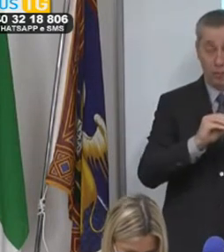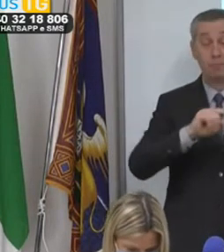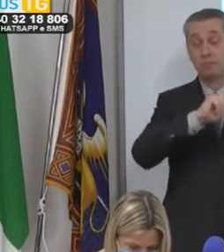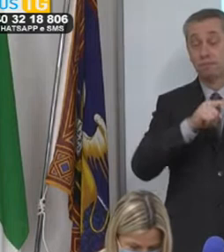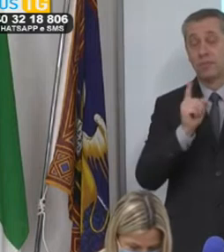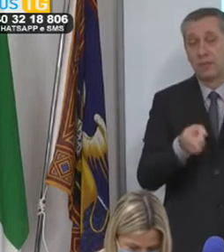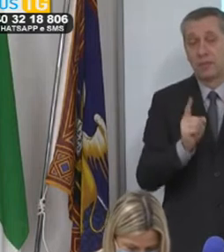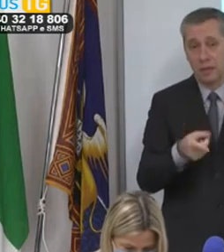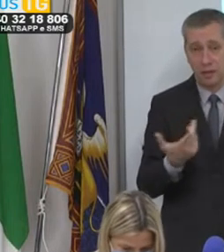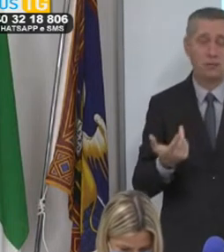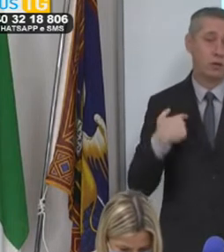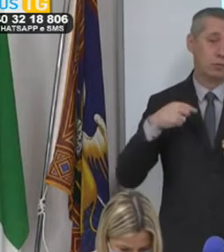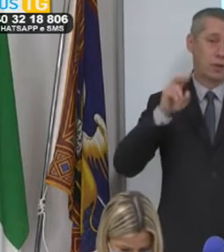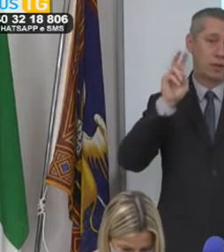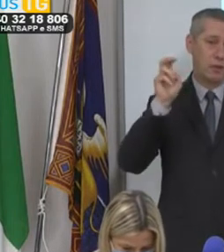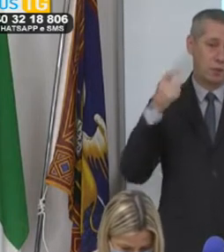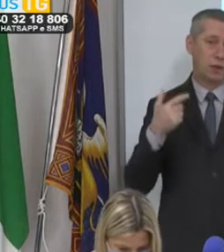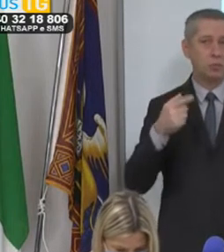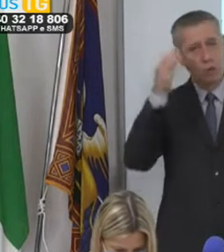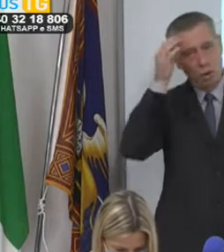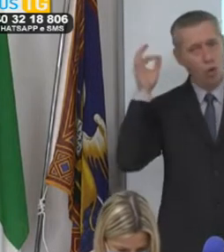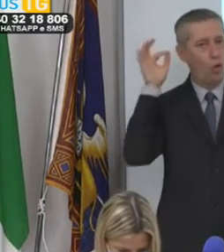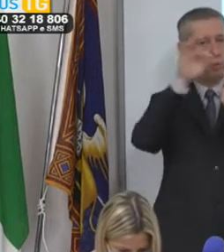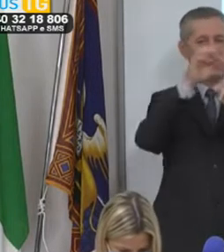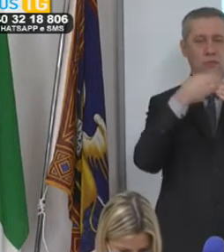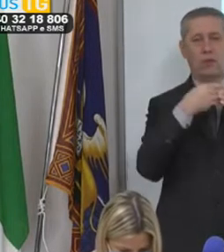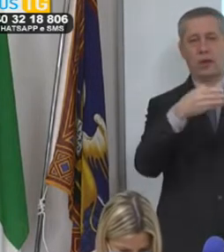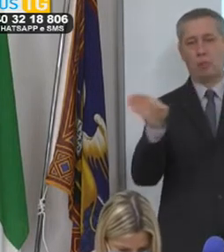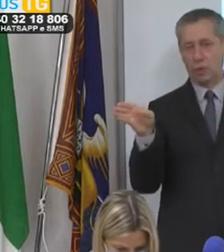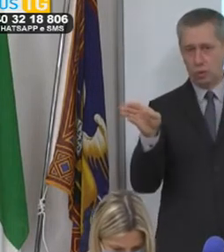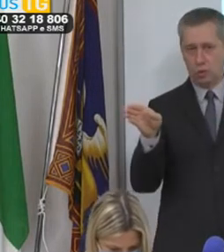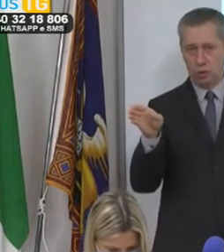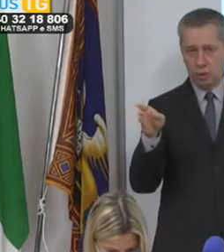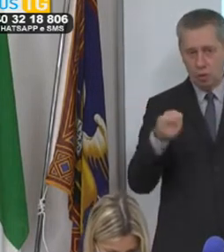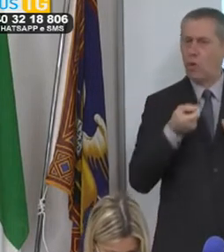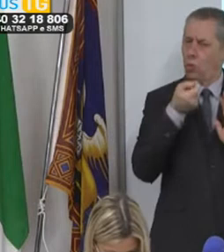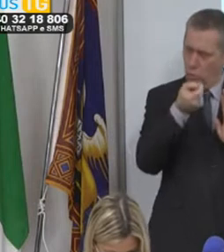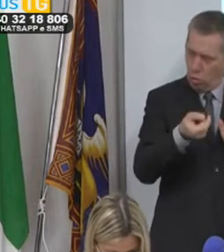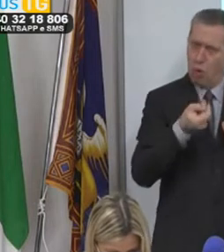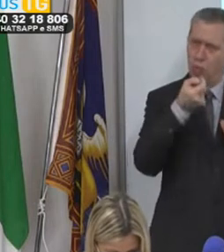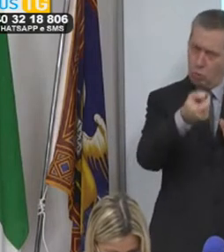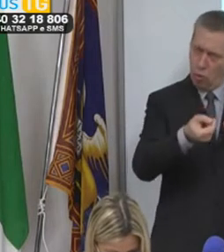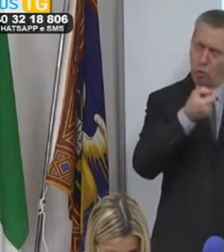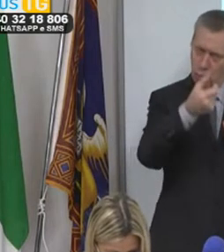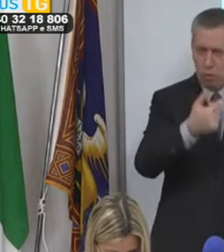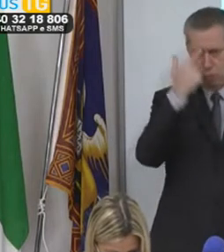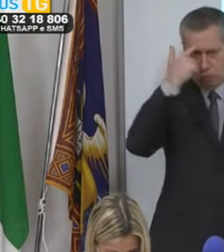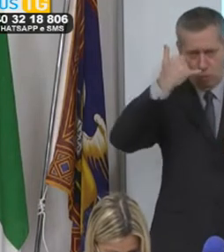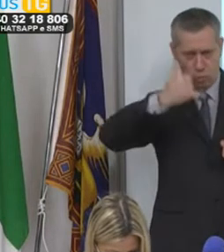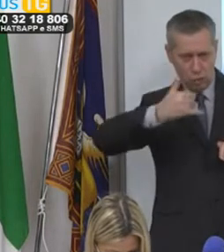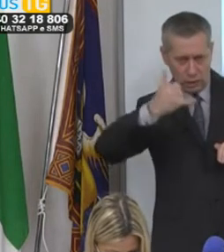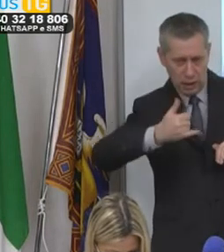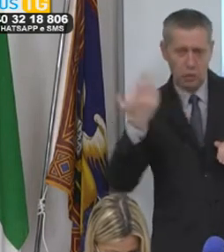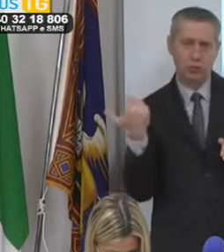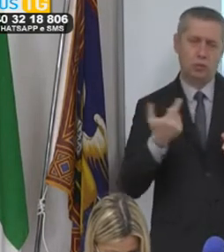puntare al tema delle riaperture con gradualità e con buon senso. Però, come